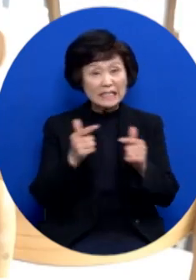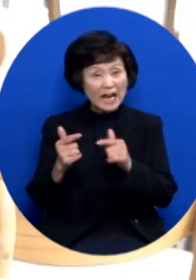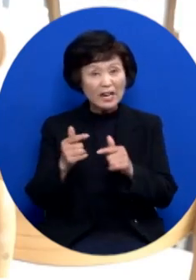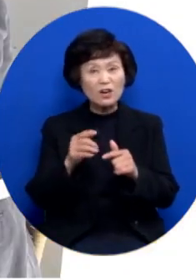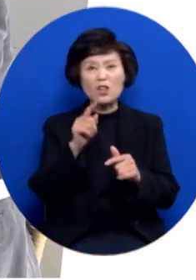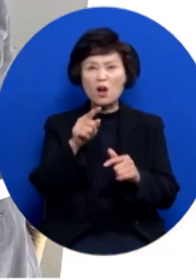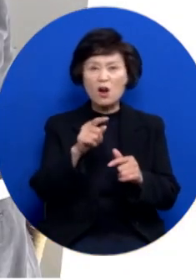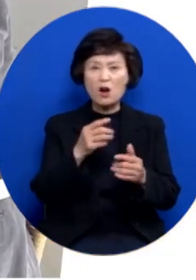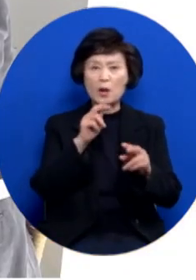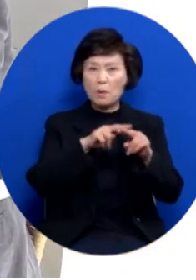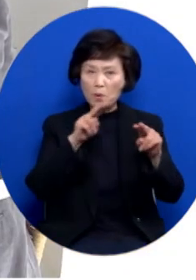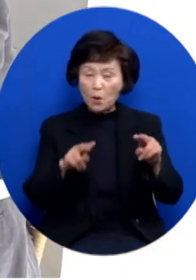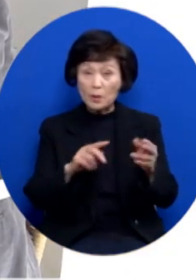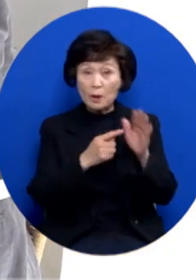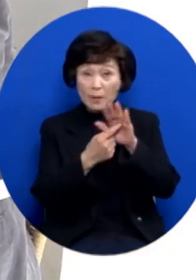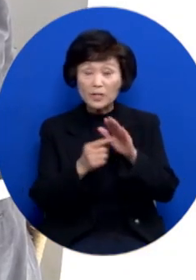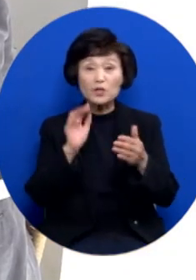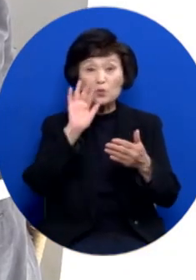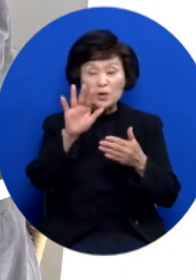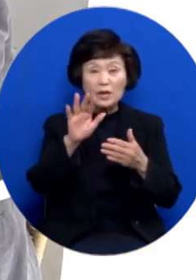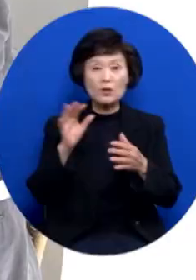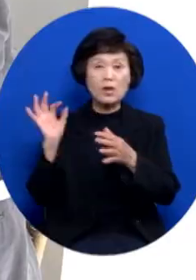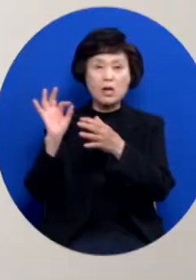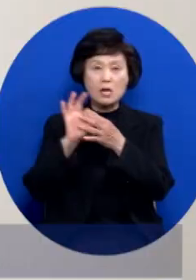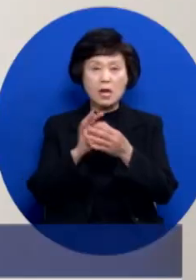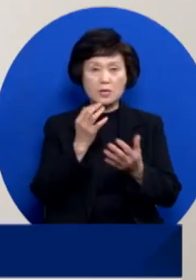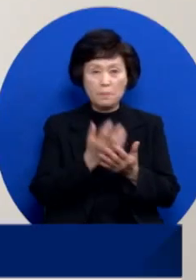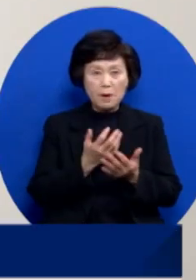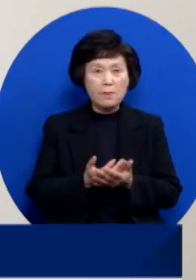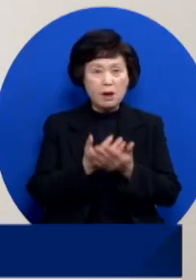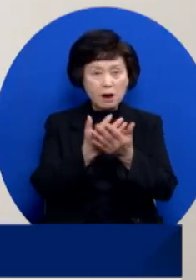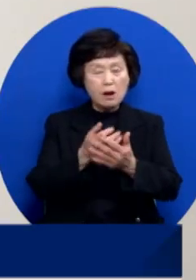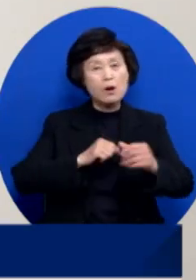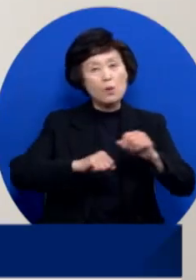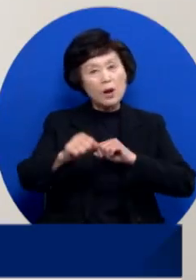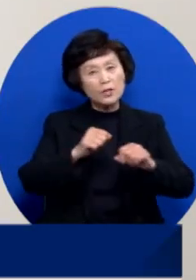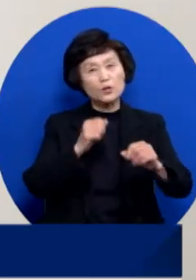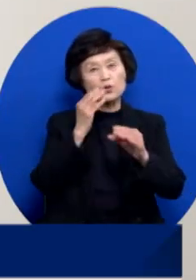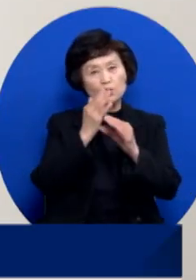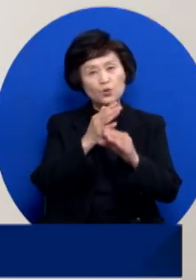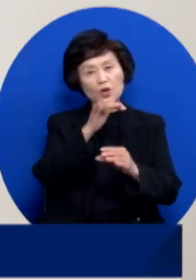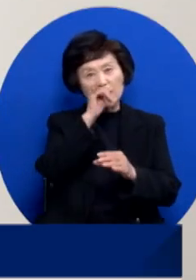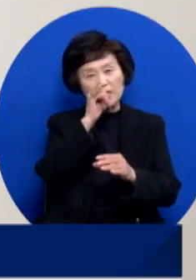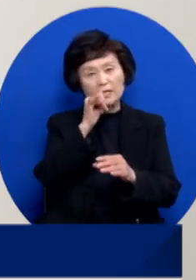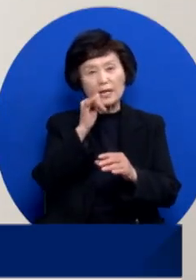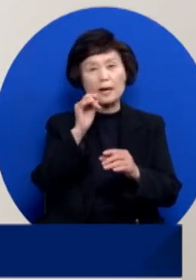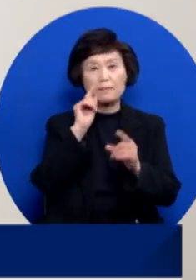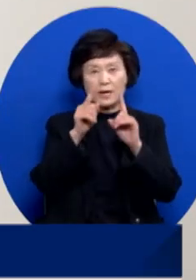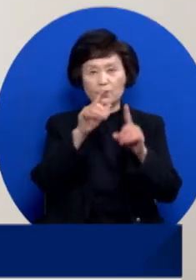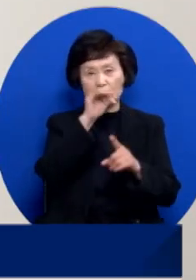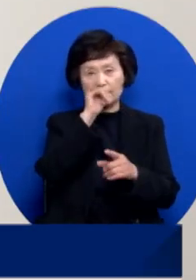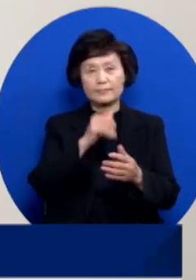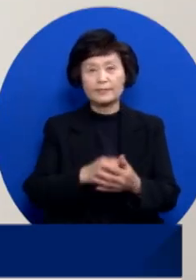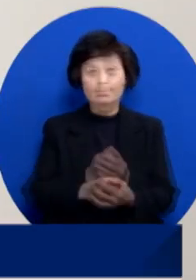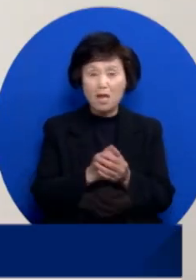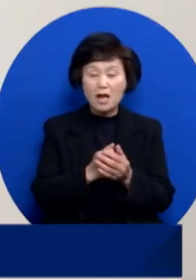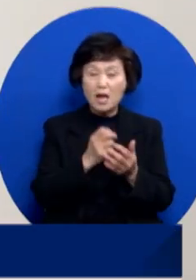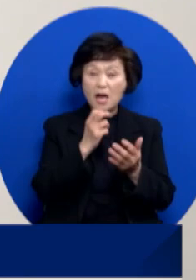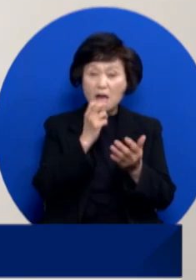변론 요지서를 제출하며 활동을 이어간 바 있습니다. 법무법인 광장이 사임을 했는데 사임하는